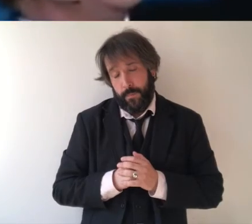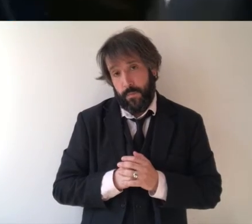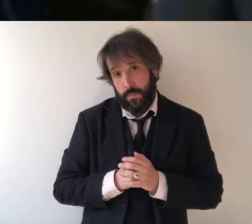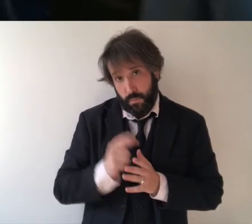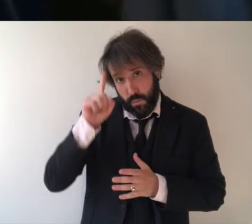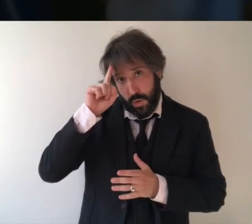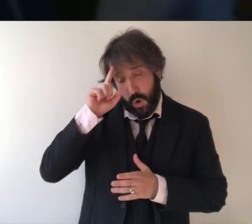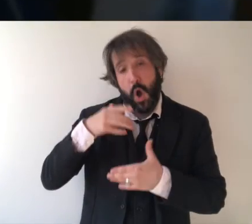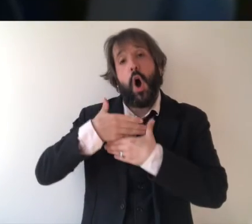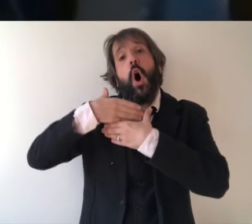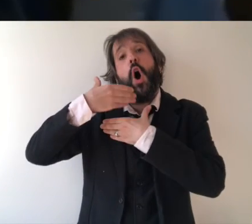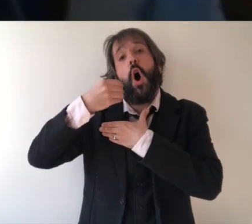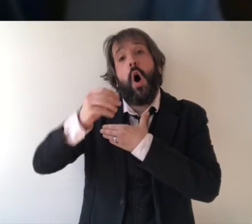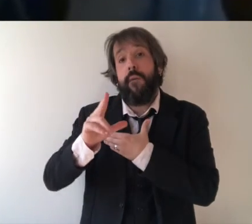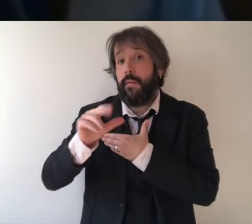couvrir.